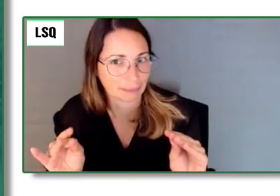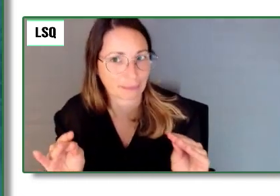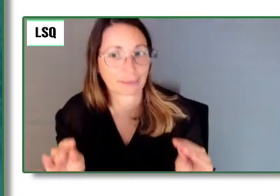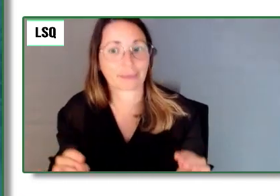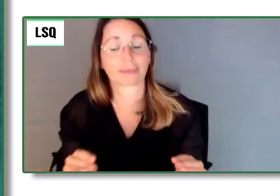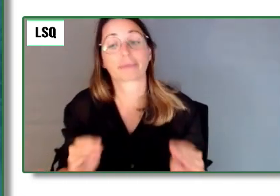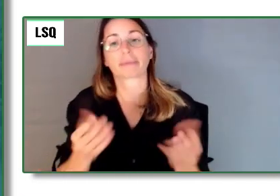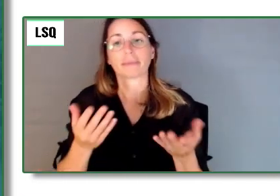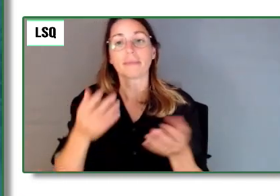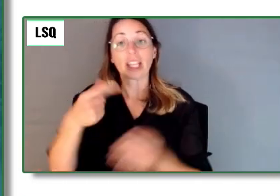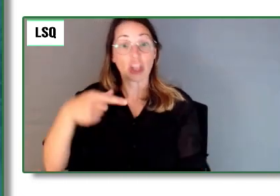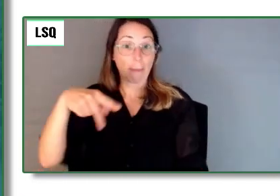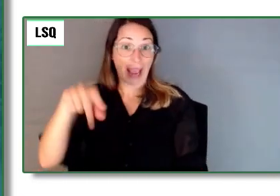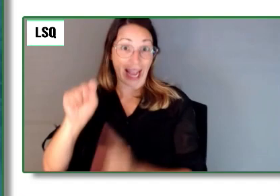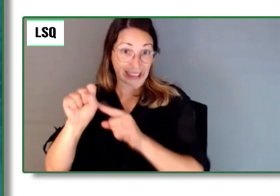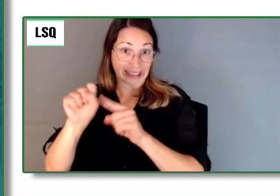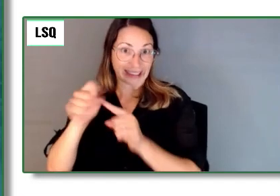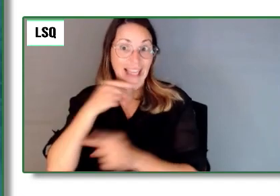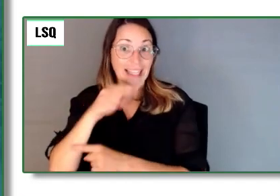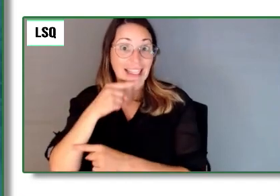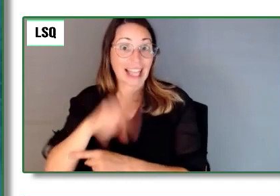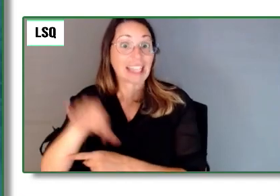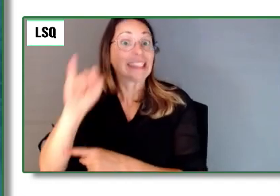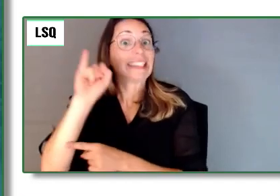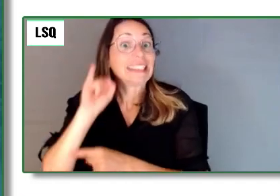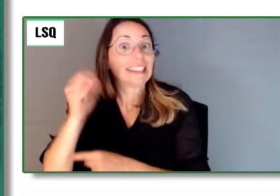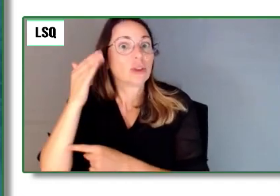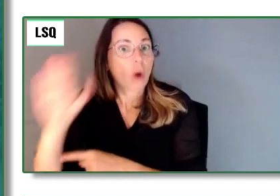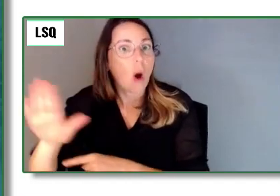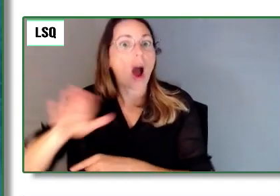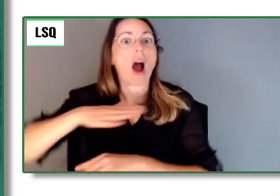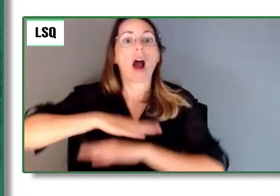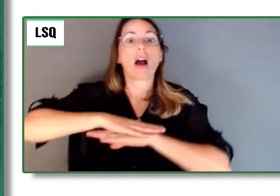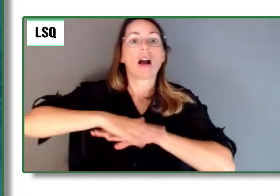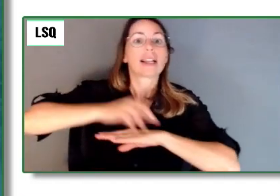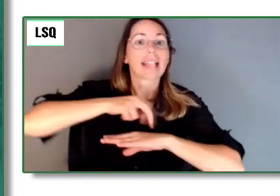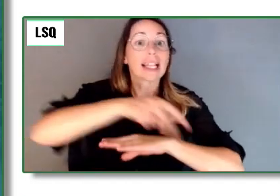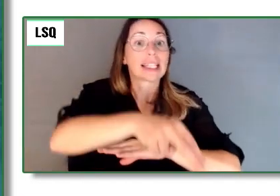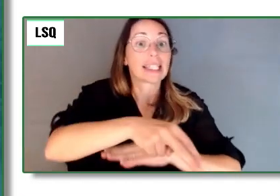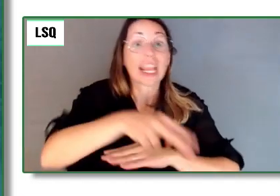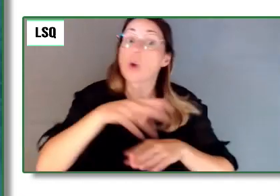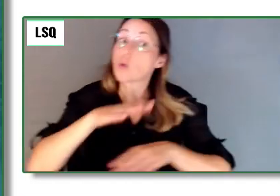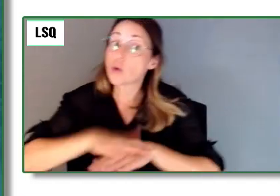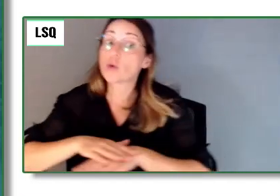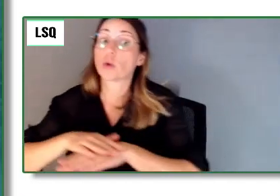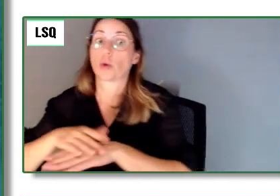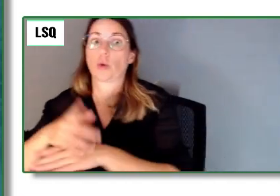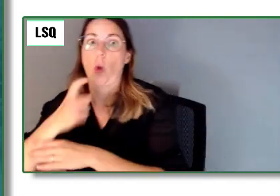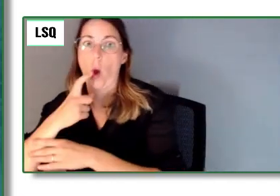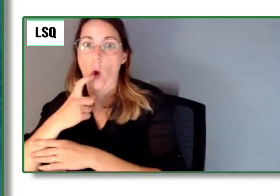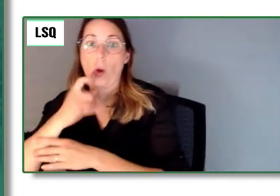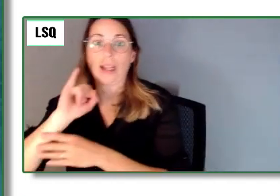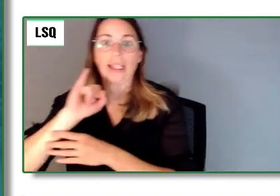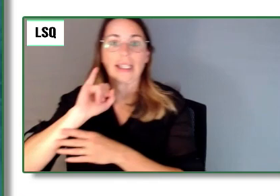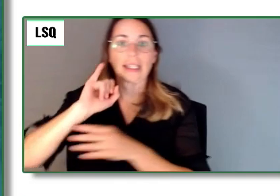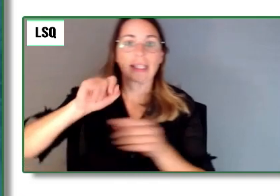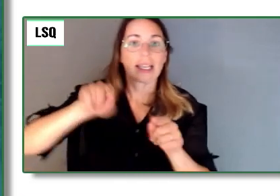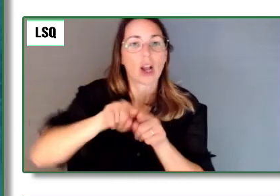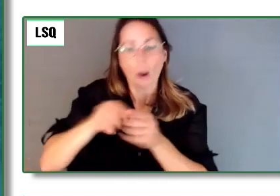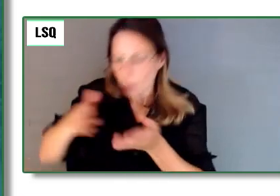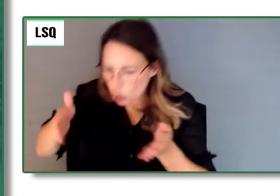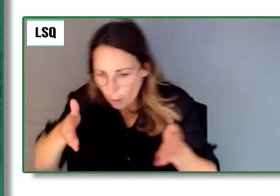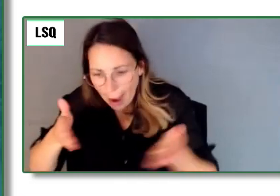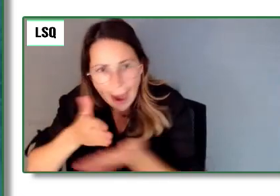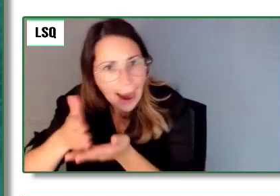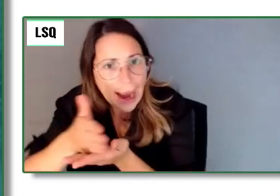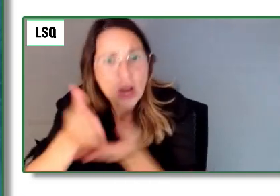avez un compas, vous dirigez peut-être dans le nord, nord-ouest, 90 degrés et vous mettez